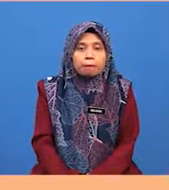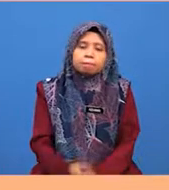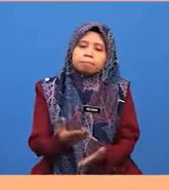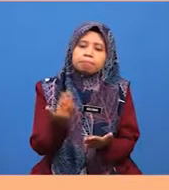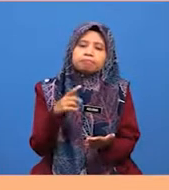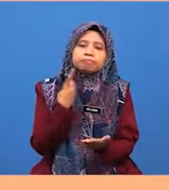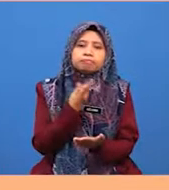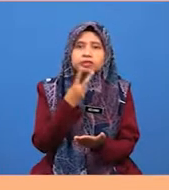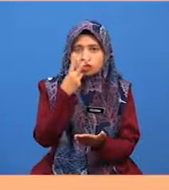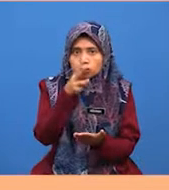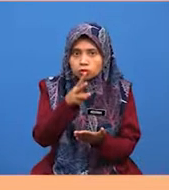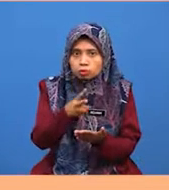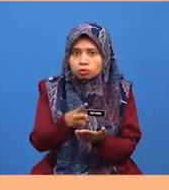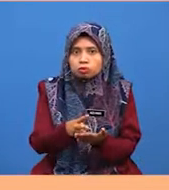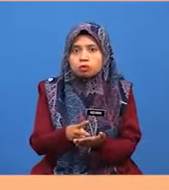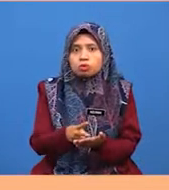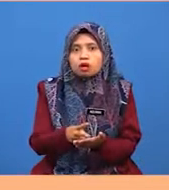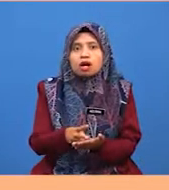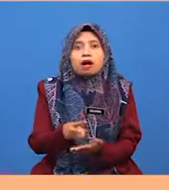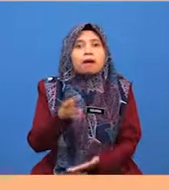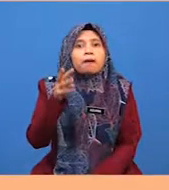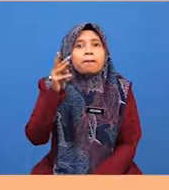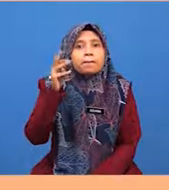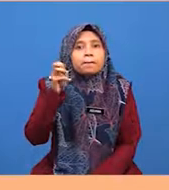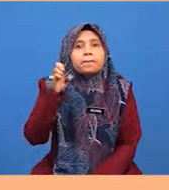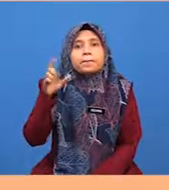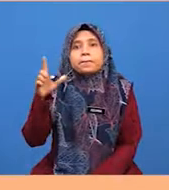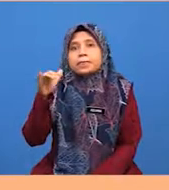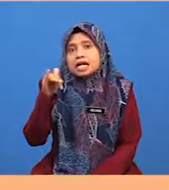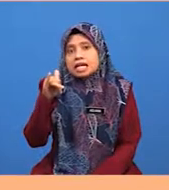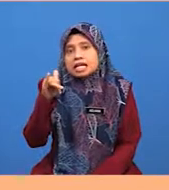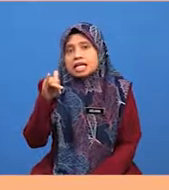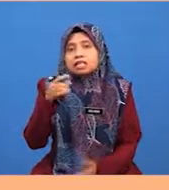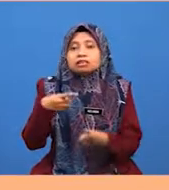Mari kita lihat pula. Mary sedang buat apa?